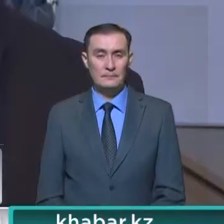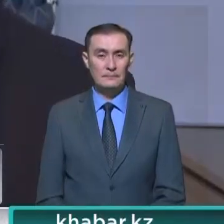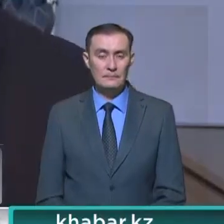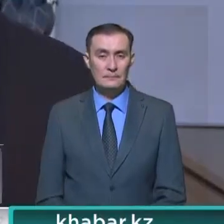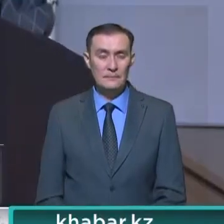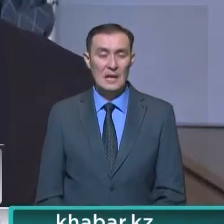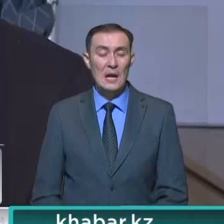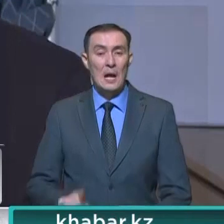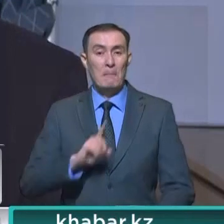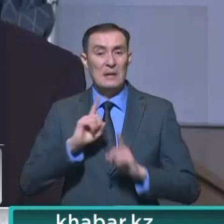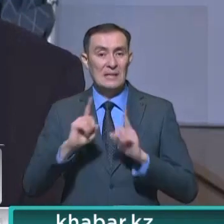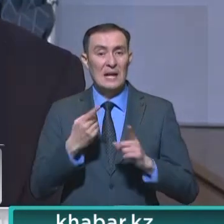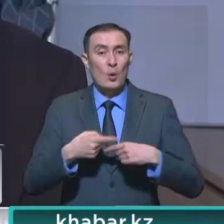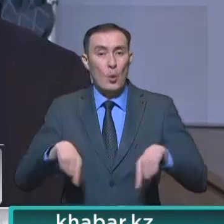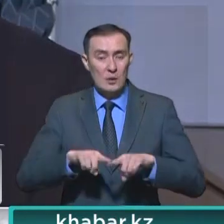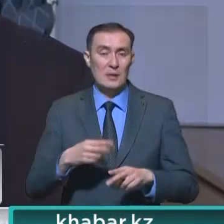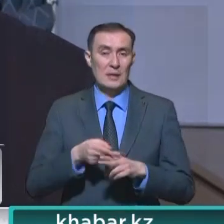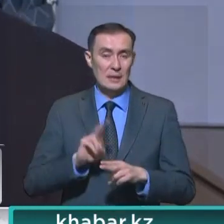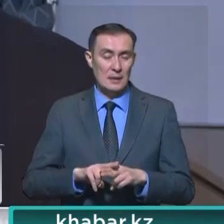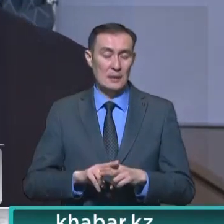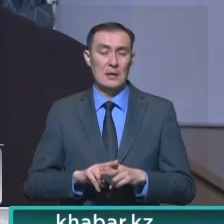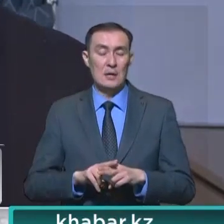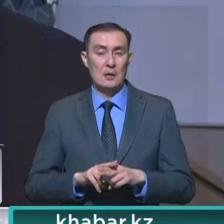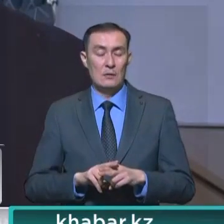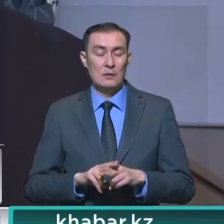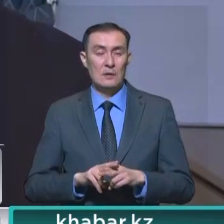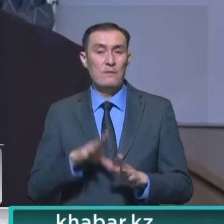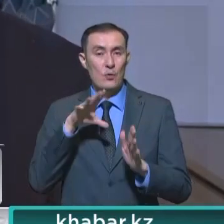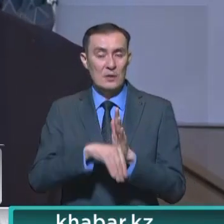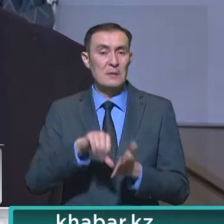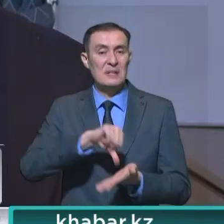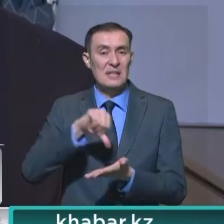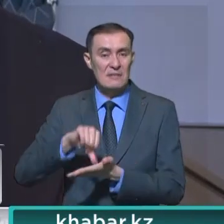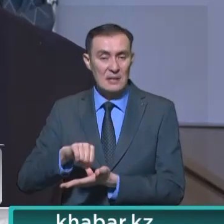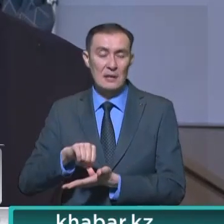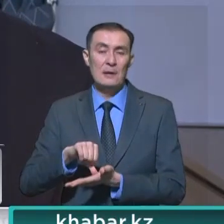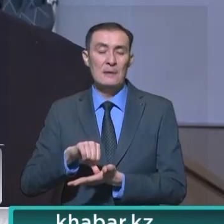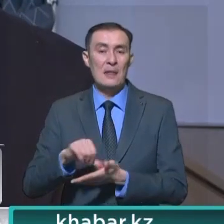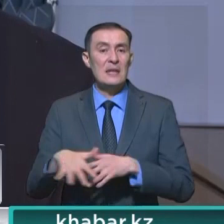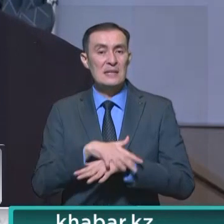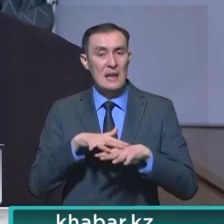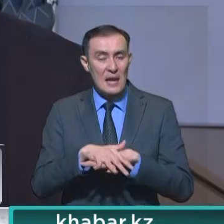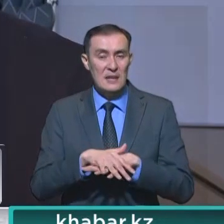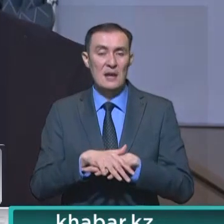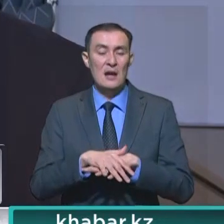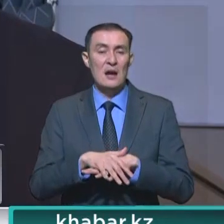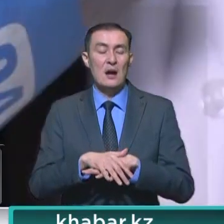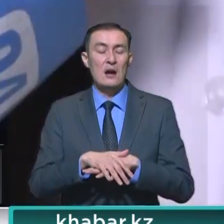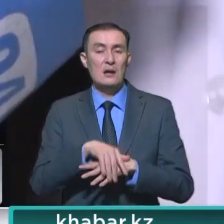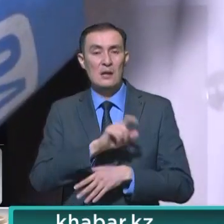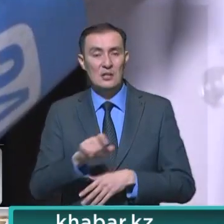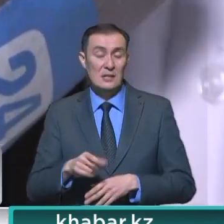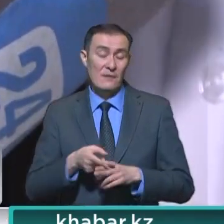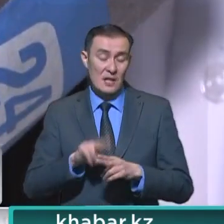Маслихат сам такой орган, представительный орган. Сюда как раз входят и представители населения, гражданского общества.